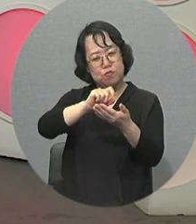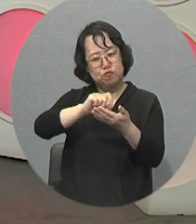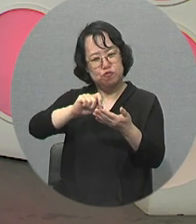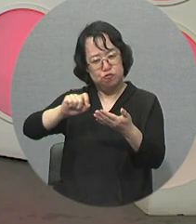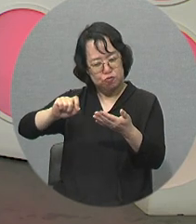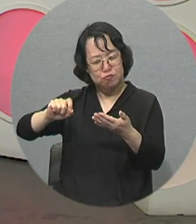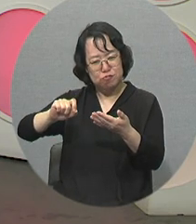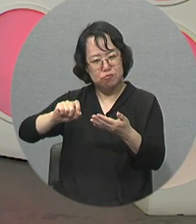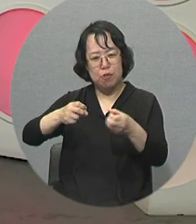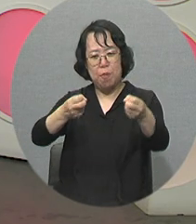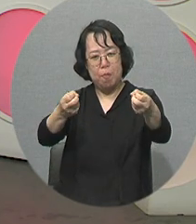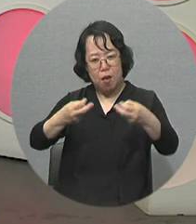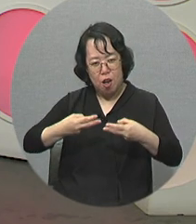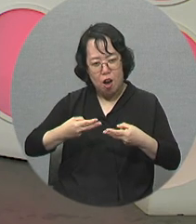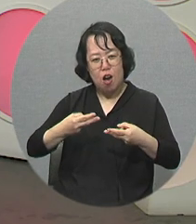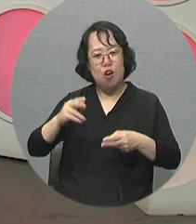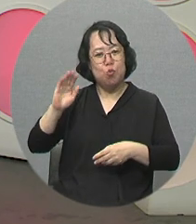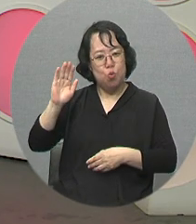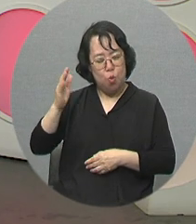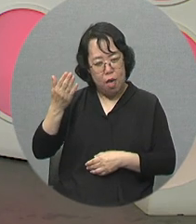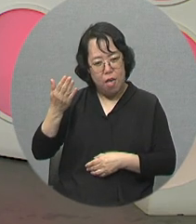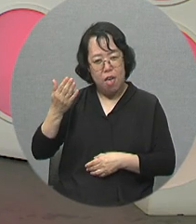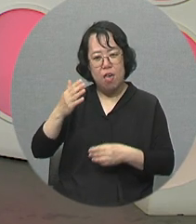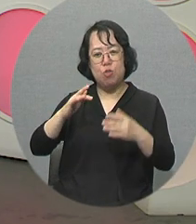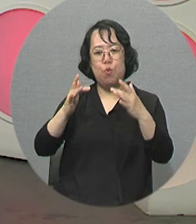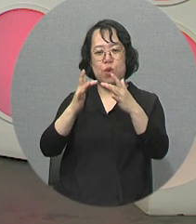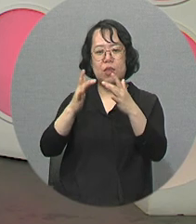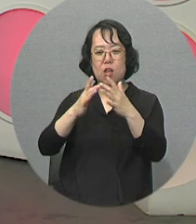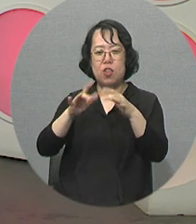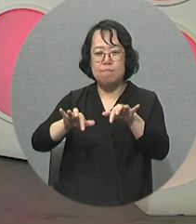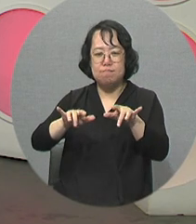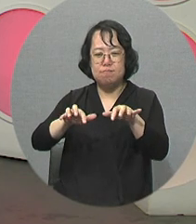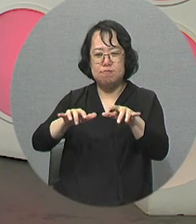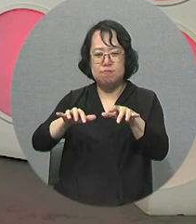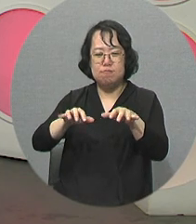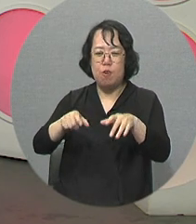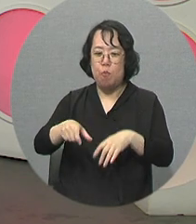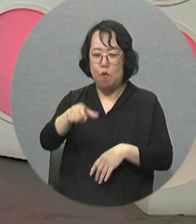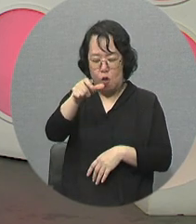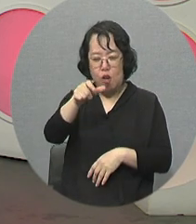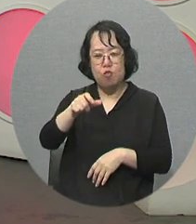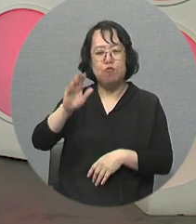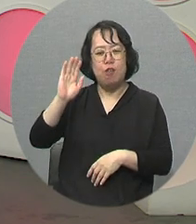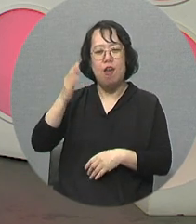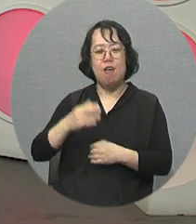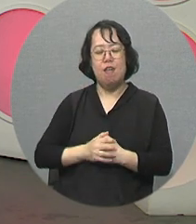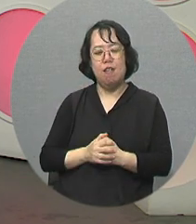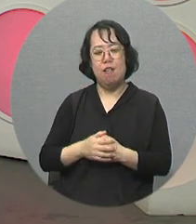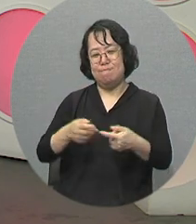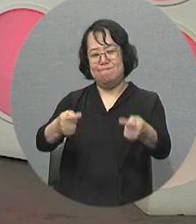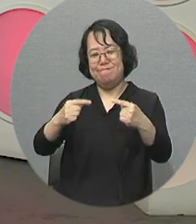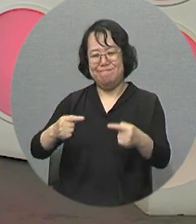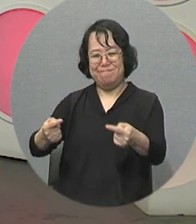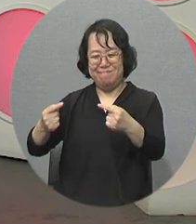되고요. 홈페이지 올라오셔서 감동 사연 이렇게 남겨주시면 저희가 훨씬 이렇게 풍요로운 경험담 함께 나눌 수 있을 것 같습니다. 네.